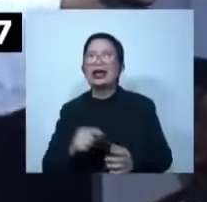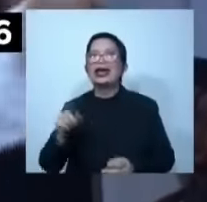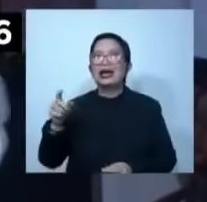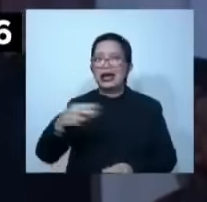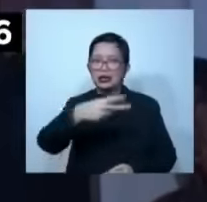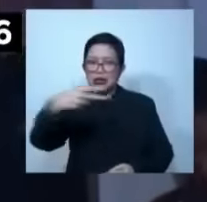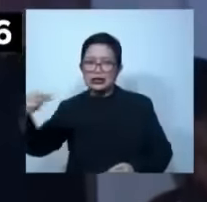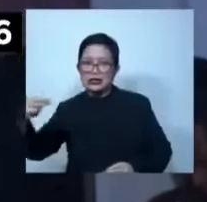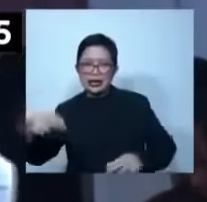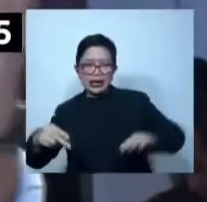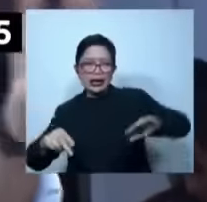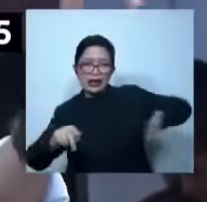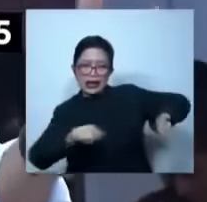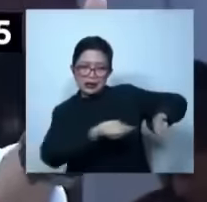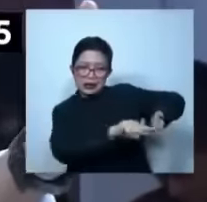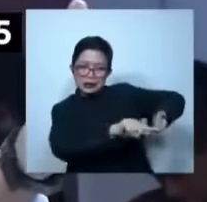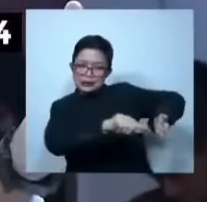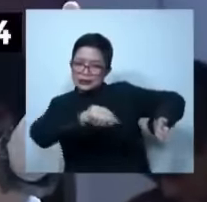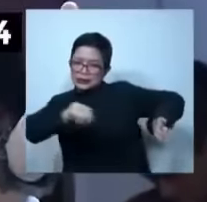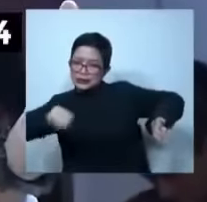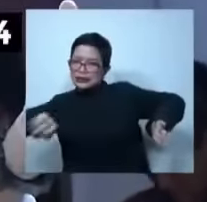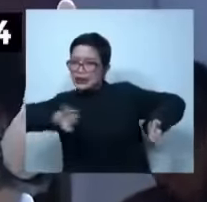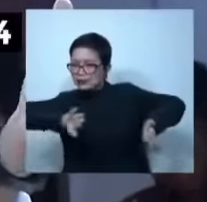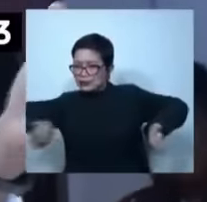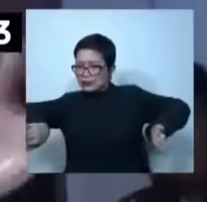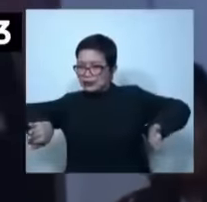barat, dari Sabang sampai Merauke.